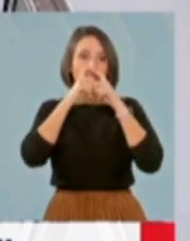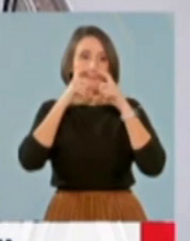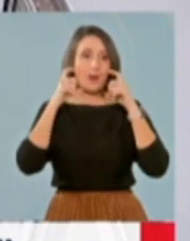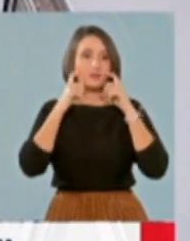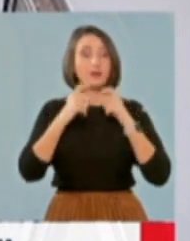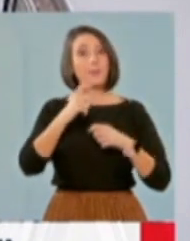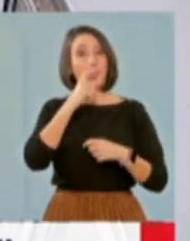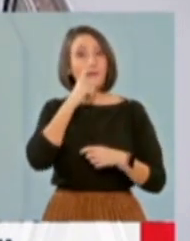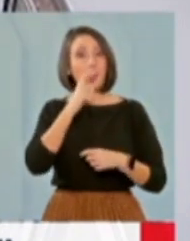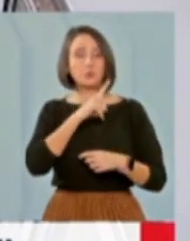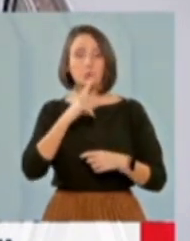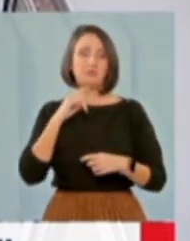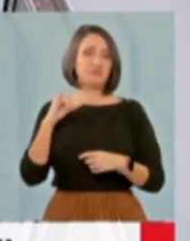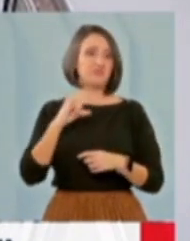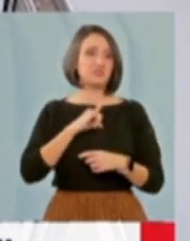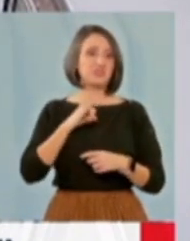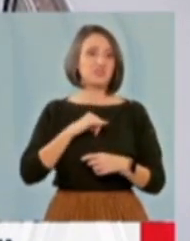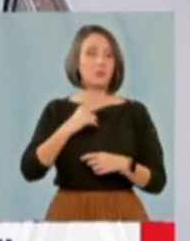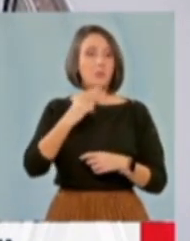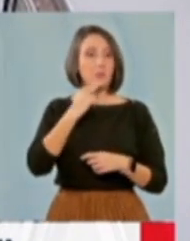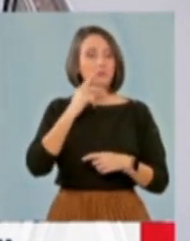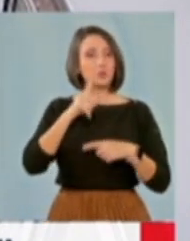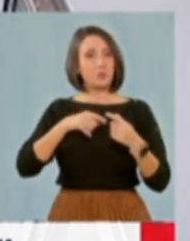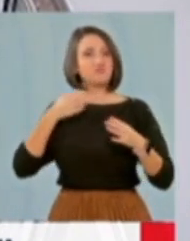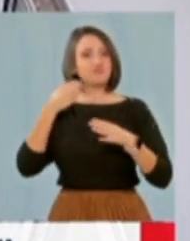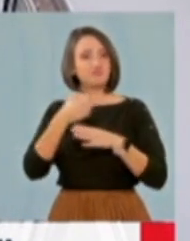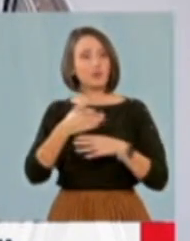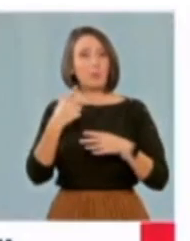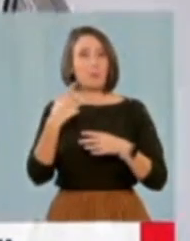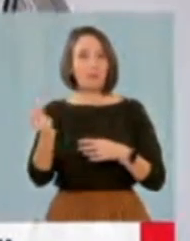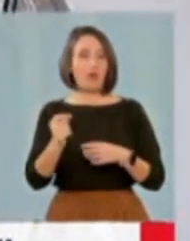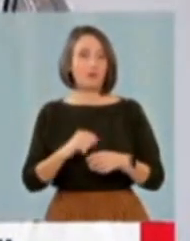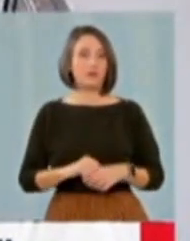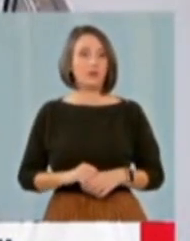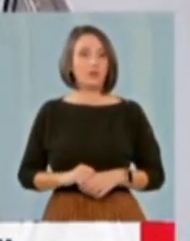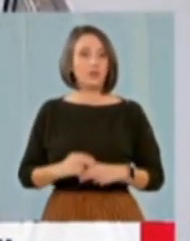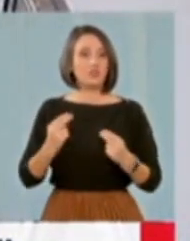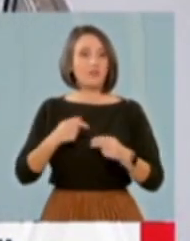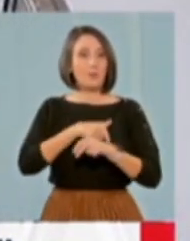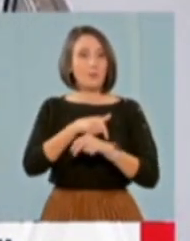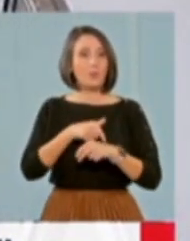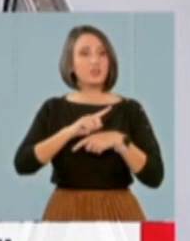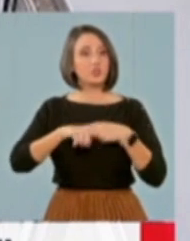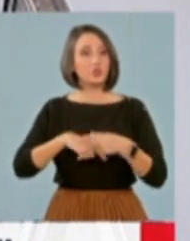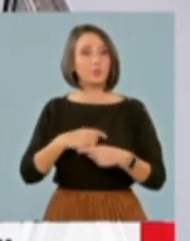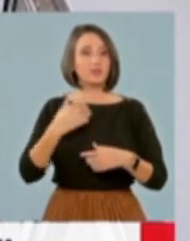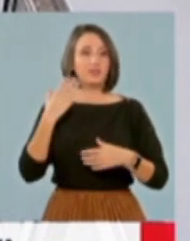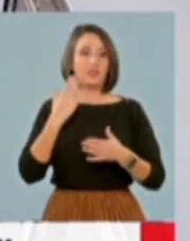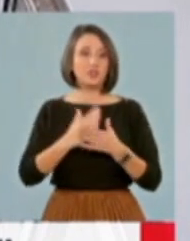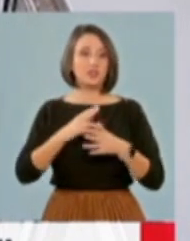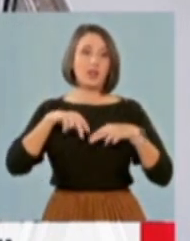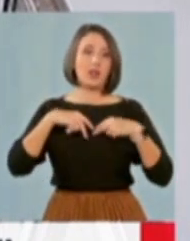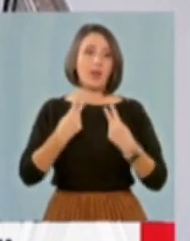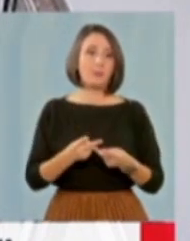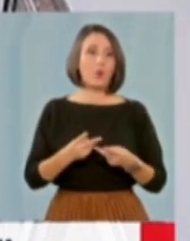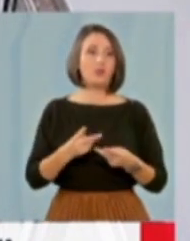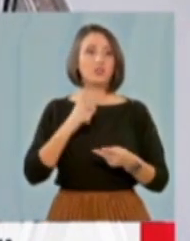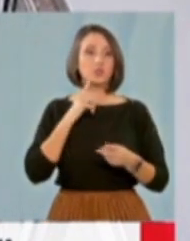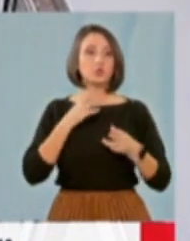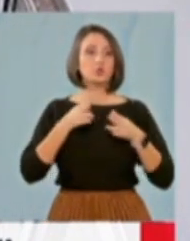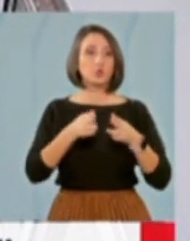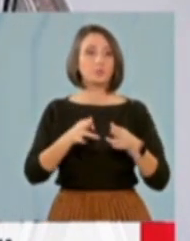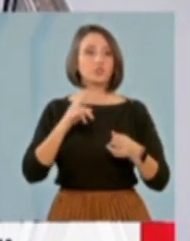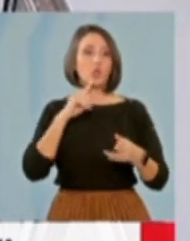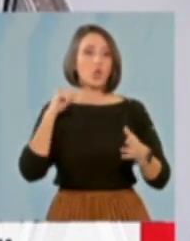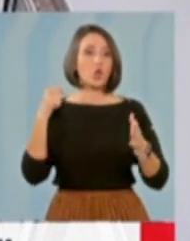mască bărbatul nu îl bagă în seamă pe agent și se îndreaptă către ieșire la câteva momente după decide să se întoarcă totuși din drum